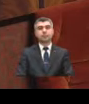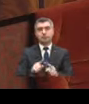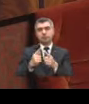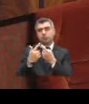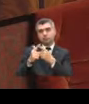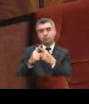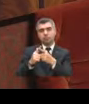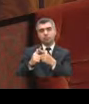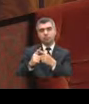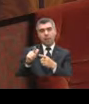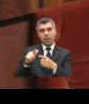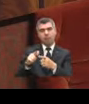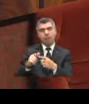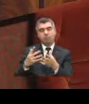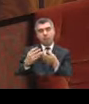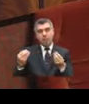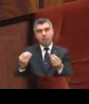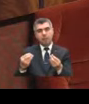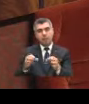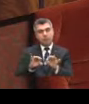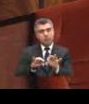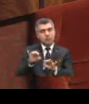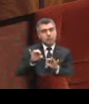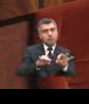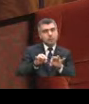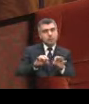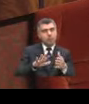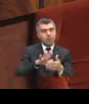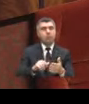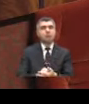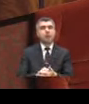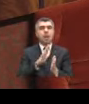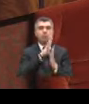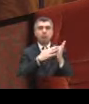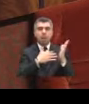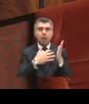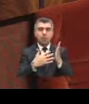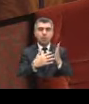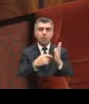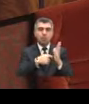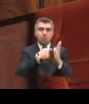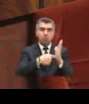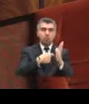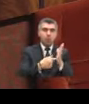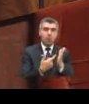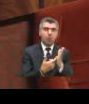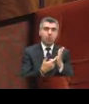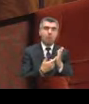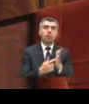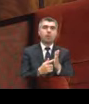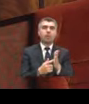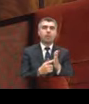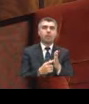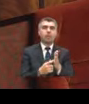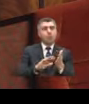الأطراف، يعتمد على حكمة خاصة حيث يتم برمجة المشاريع بناء